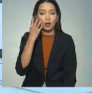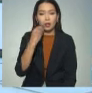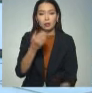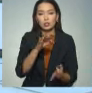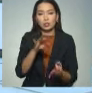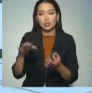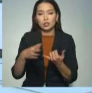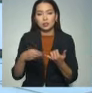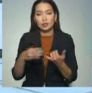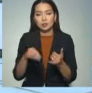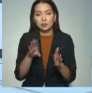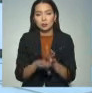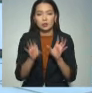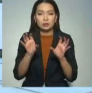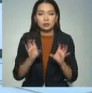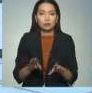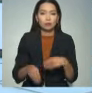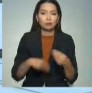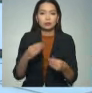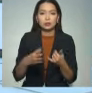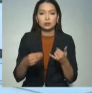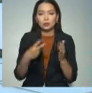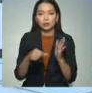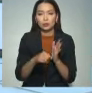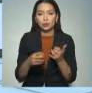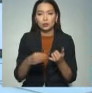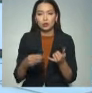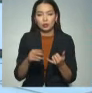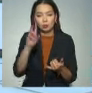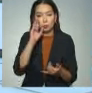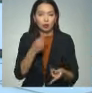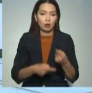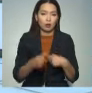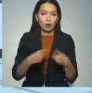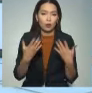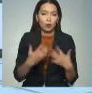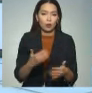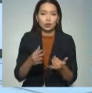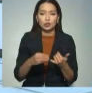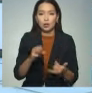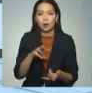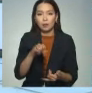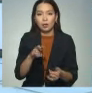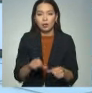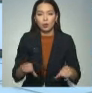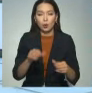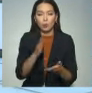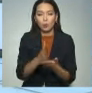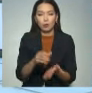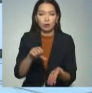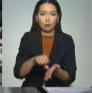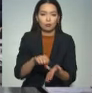пайдаланылмай жатқан және заңсыз берілген 26 жер учаскесі мемлекет меншігіне қайтарылды. Оған жер аманаты комиссиясы тікелей